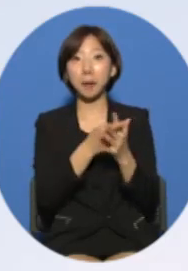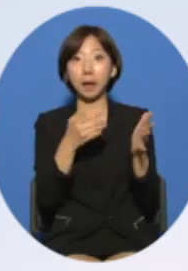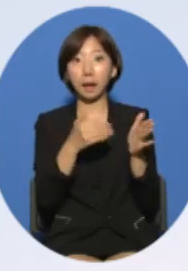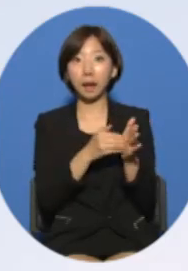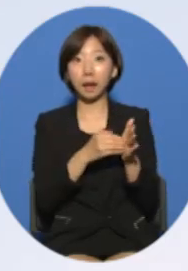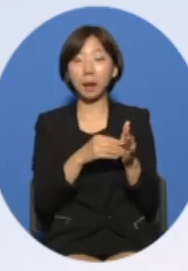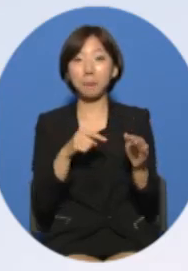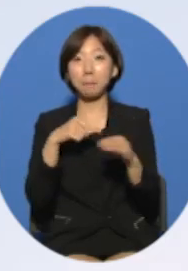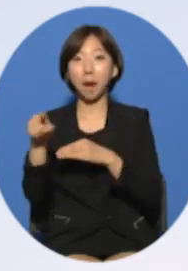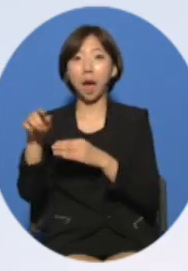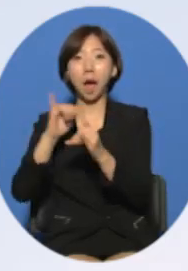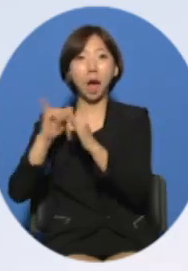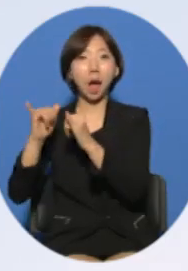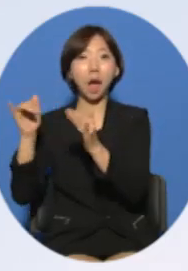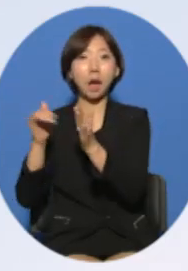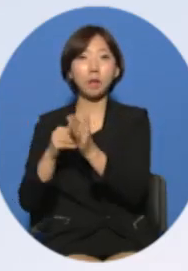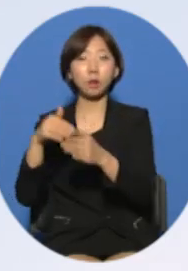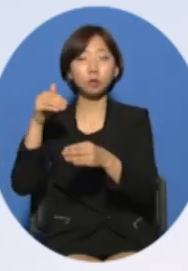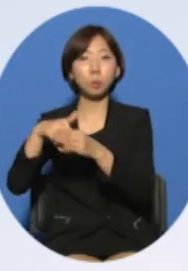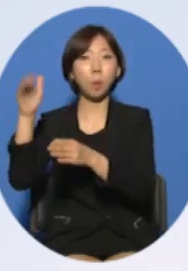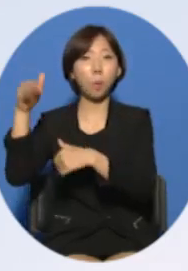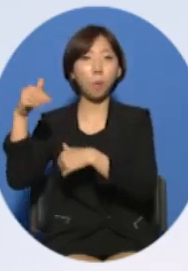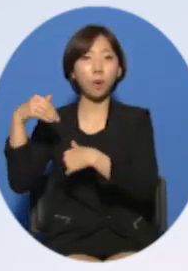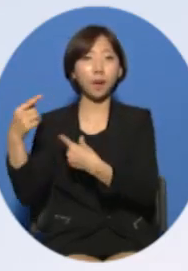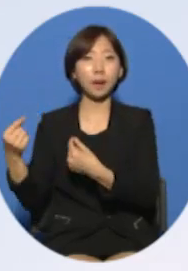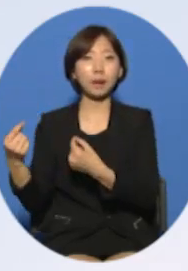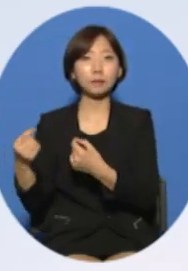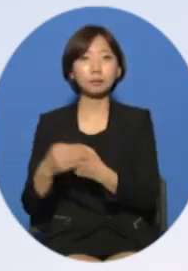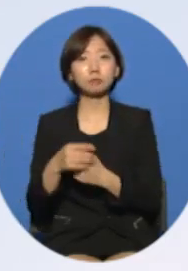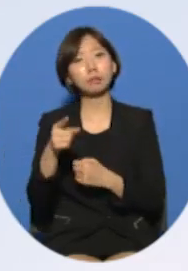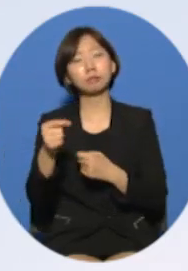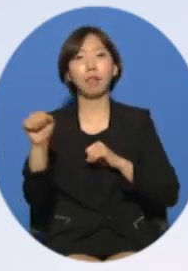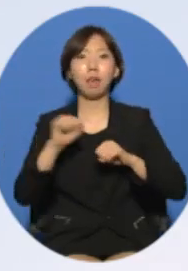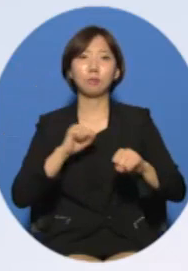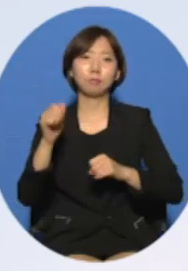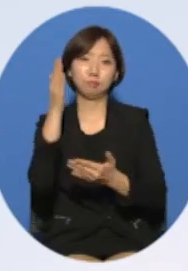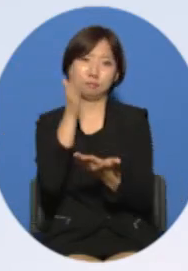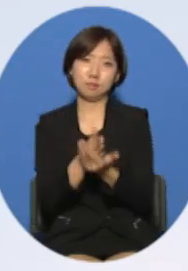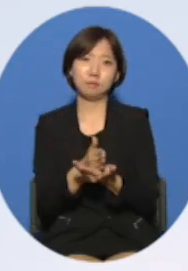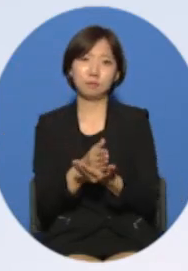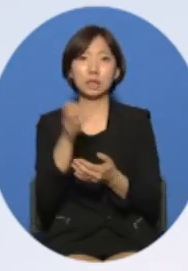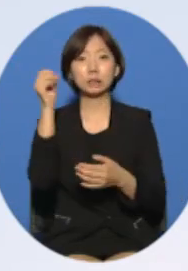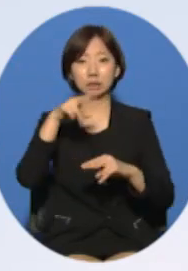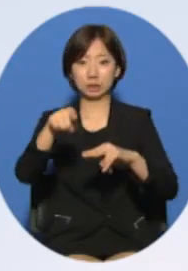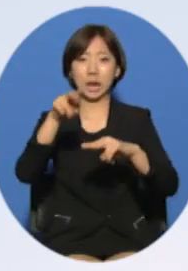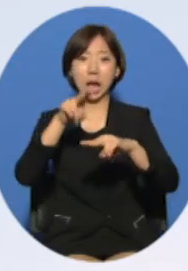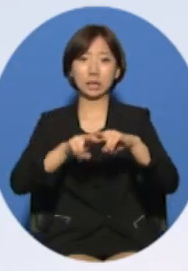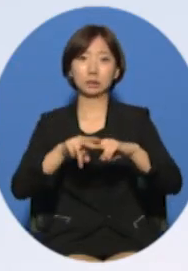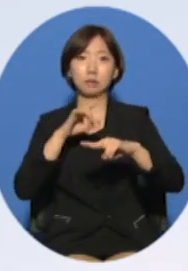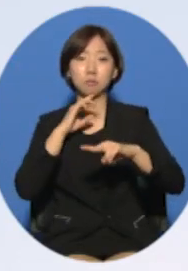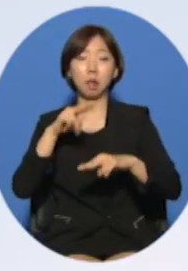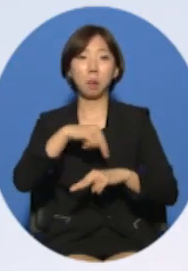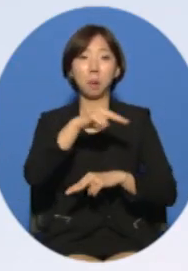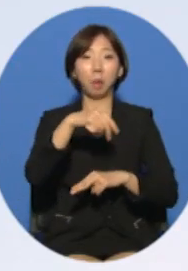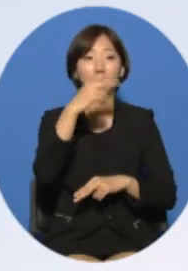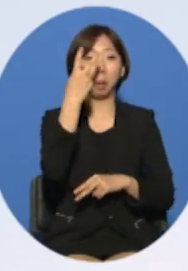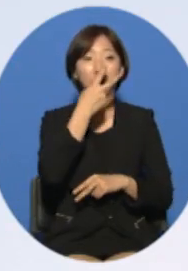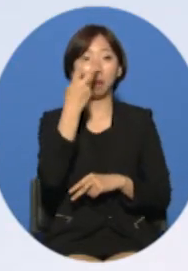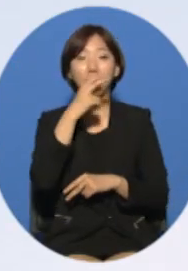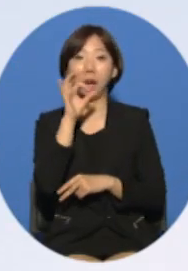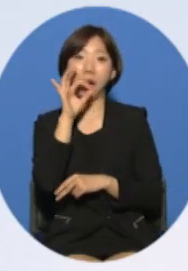투표를 독려하는 그런 경우가 있거든요. 아, 네. 투표 참관인들 그렇게 하면 안 됩니다. 안 됩니까? 그 자리에 앉아서만 해야 합니다. 아. 네. 그래서